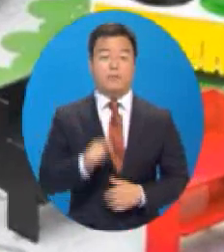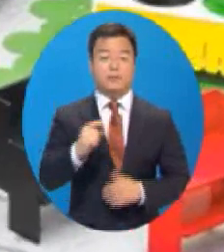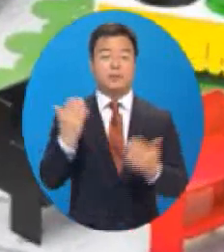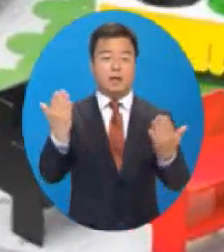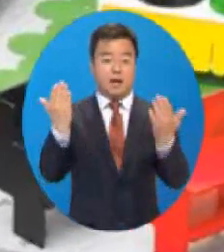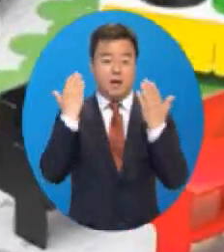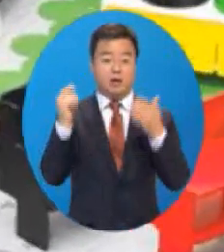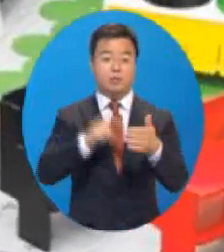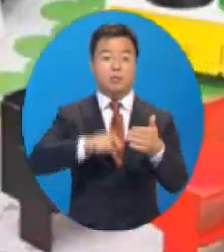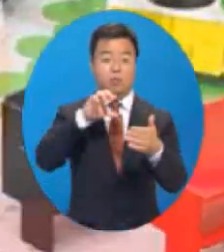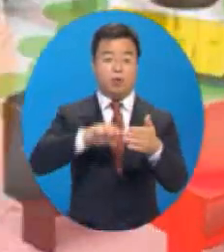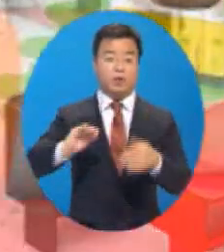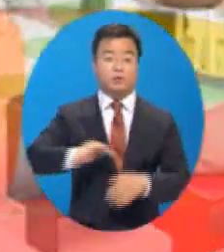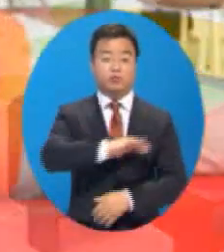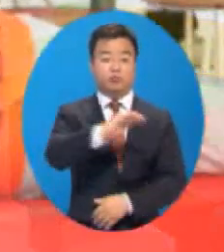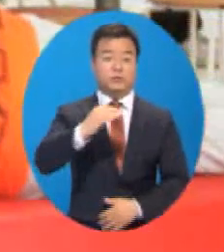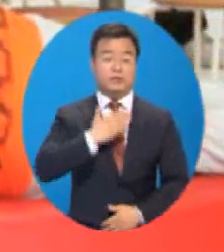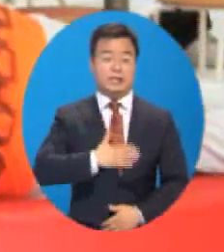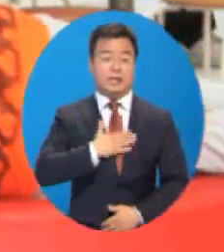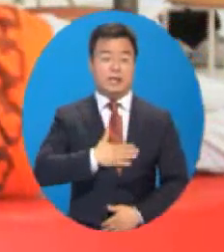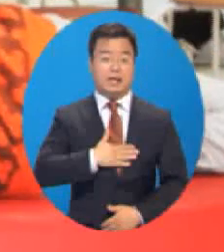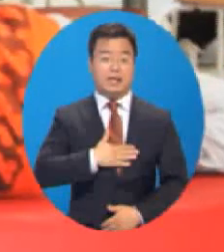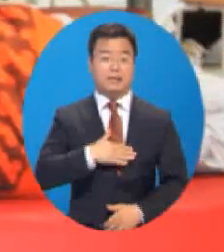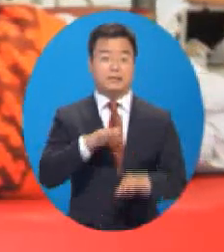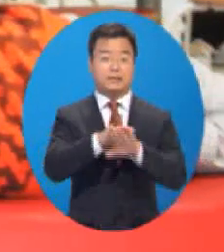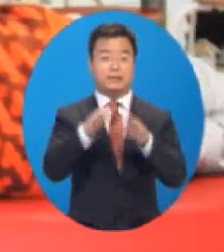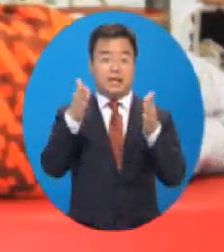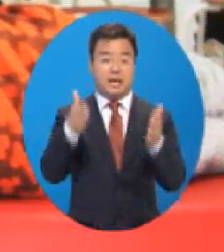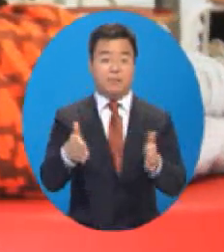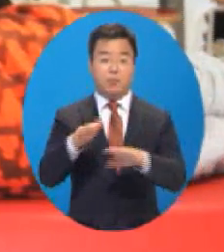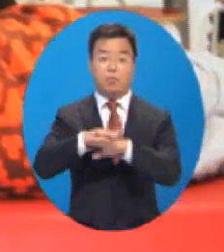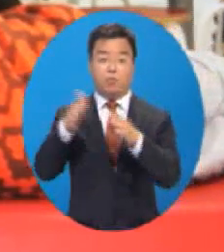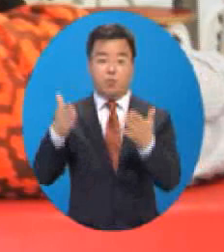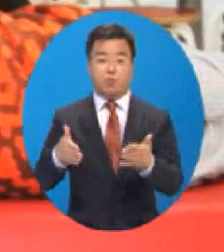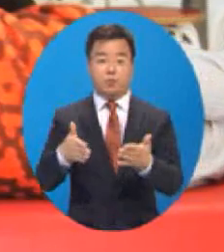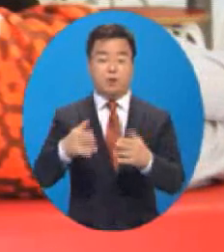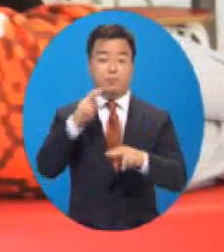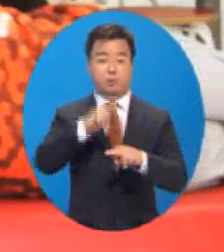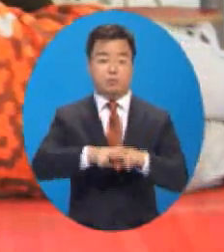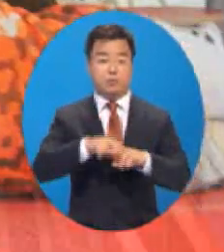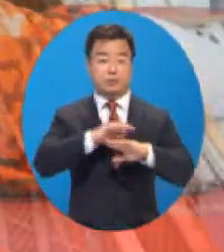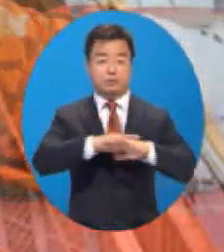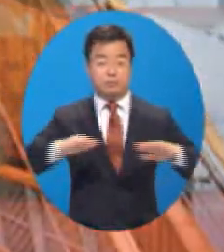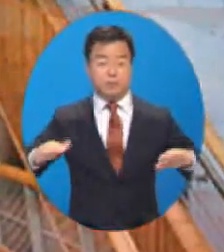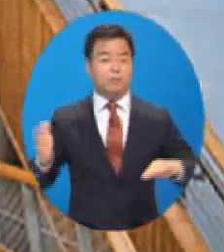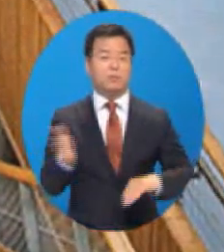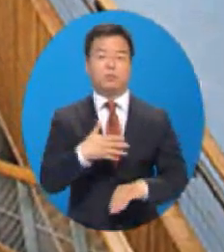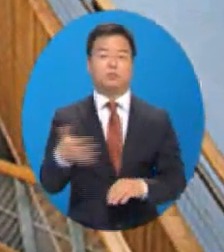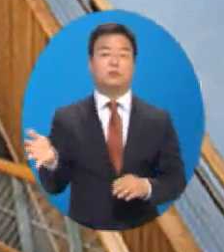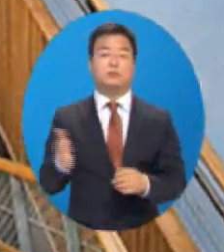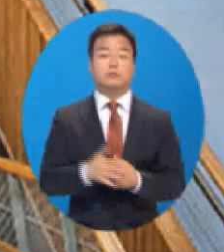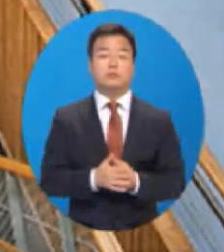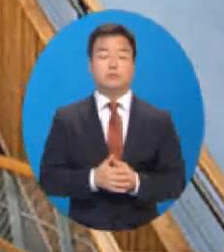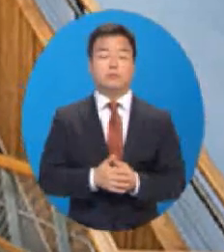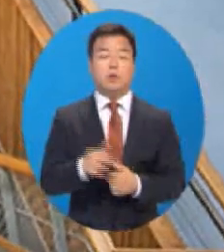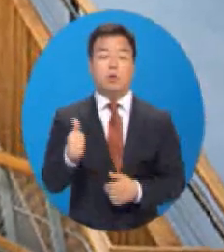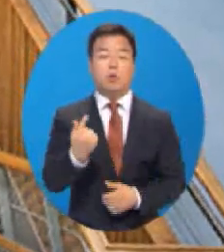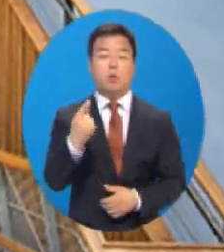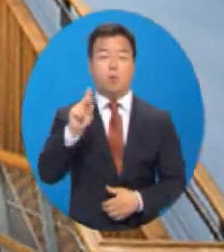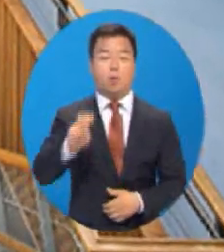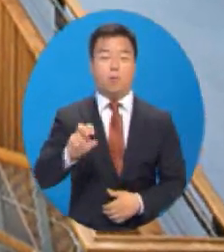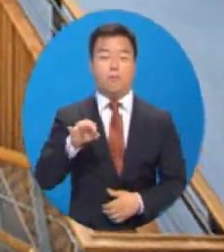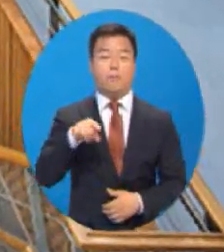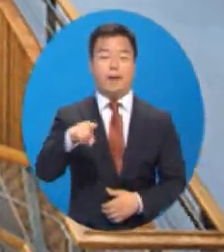학교엔 우리가 알고 있는 네모박스 형태의 교실과 테이블은 존재하지 않습니다. 홈 에리어라 불리는